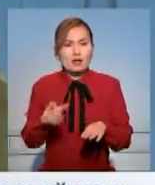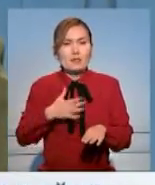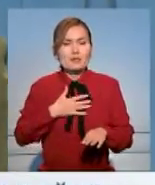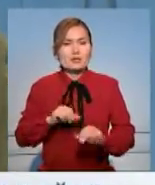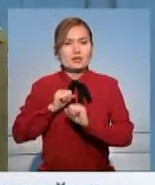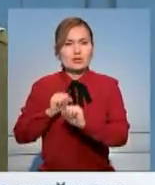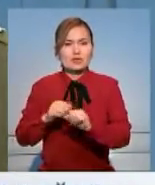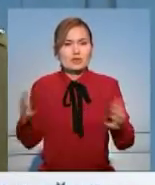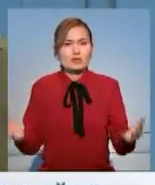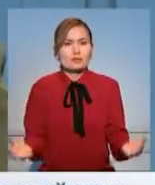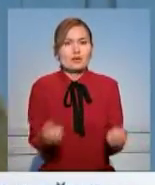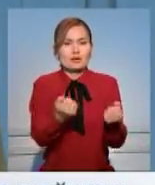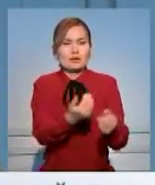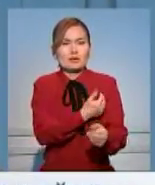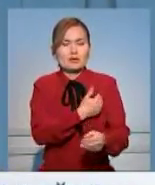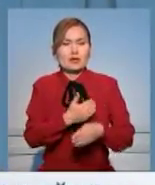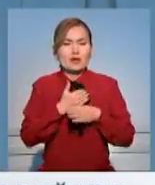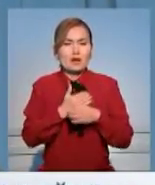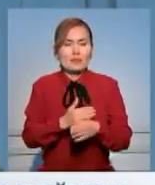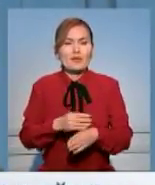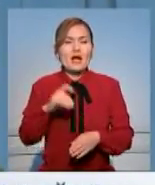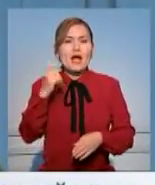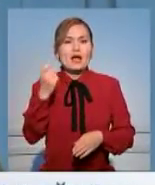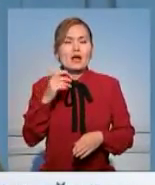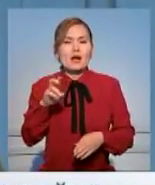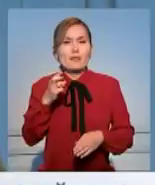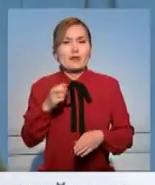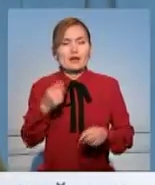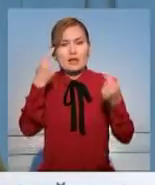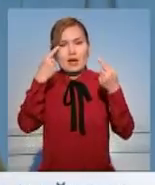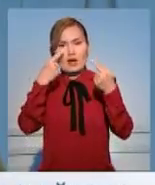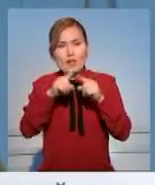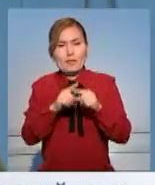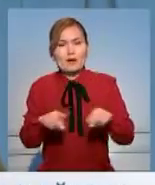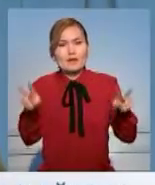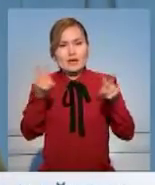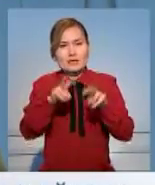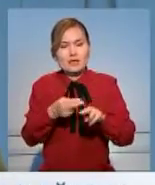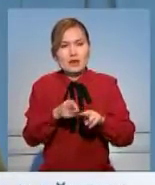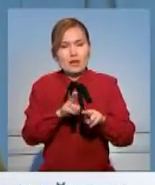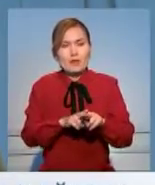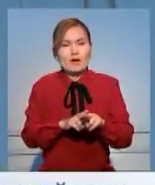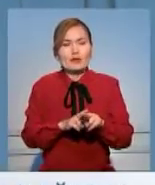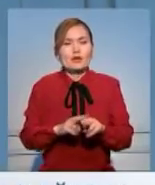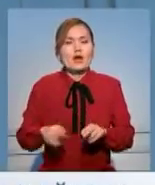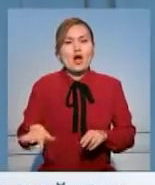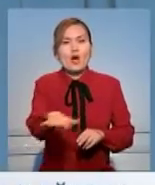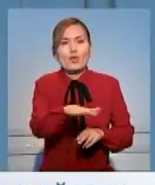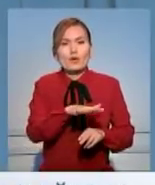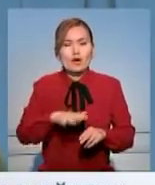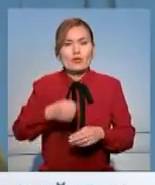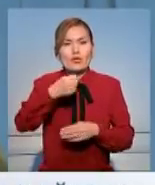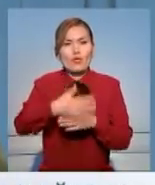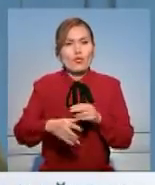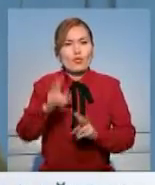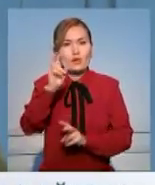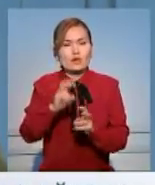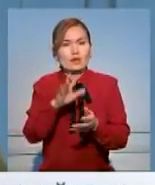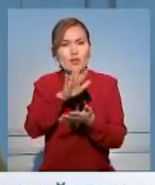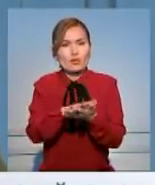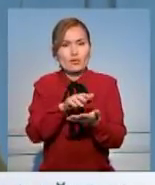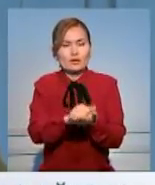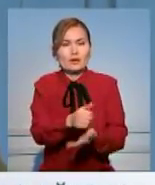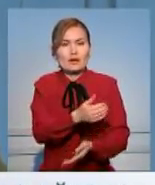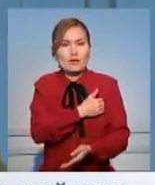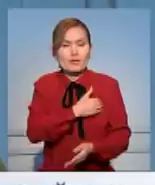ұстадық. Алғашқы мақсатымыз химиялық және биологиялық технологияларда зерттейтін Дамаск аумағындағы орталық болатын. Екінші